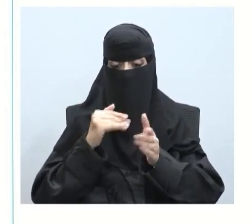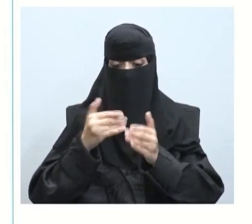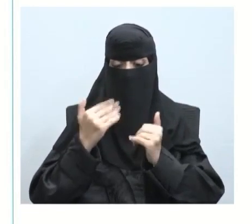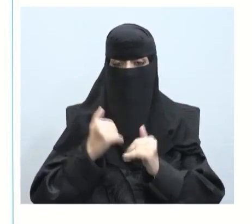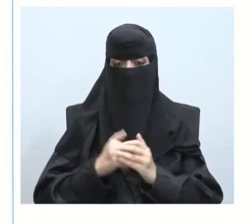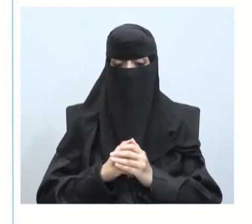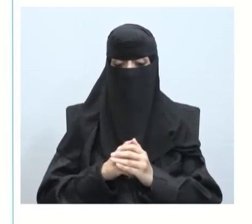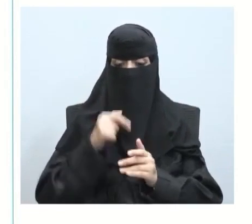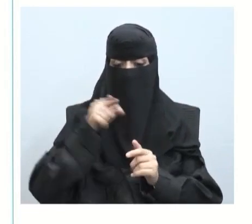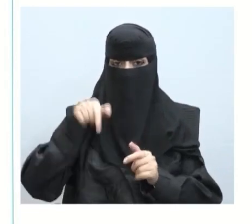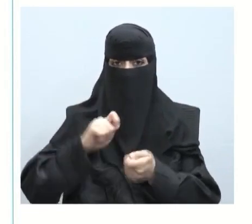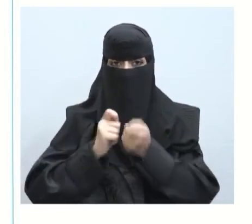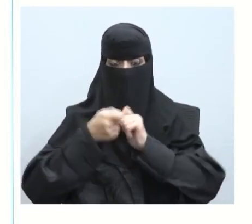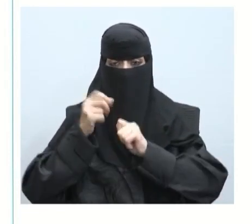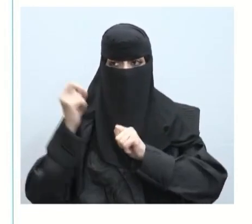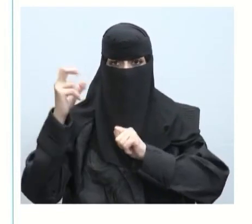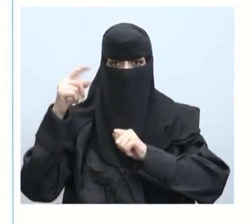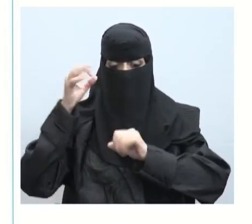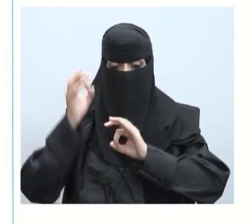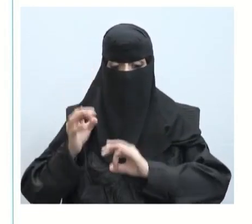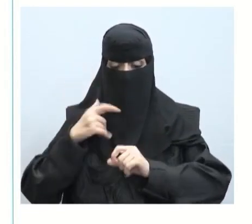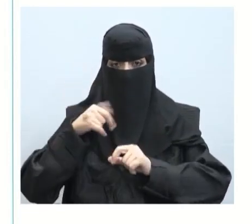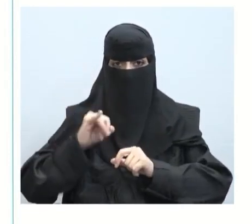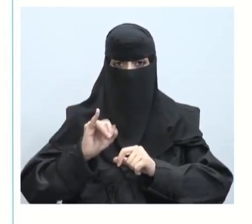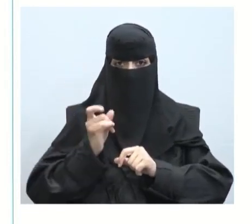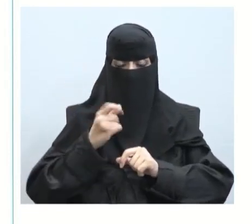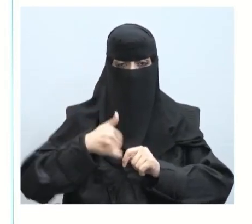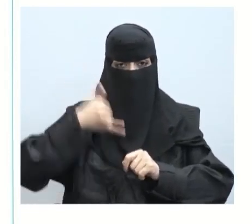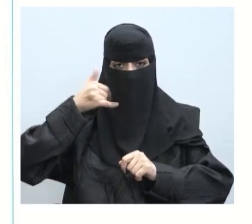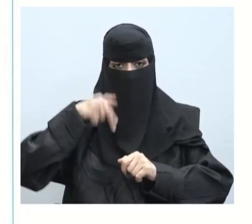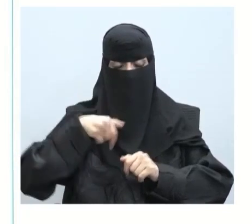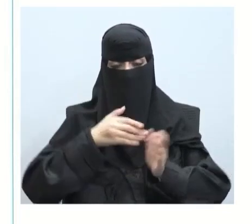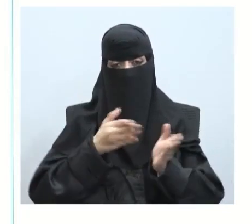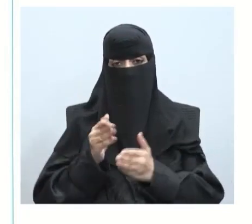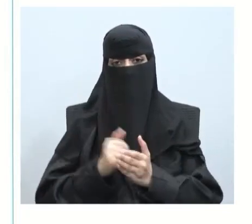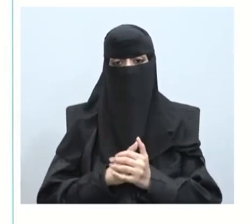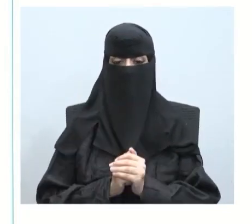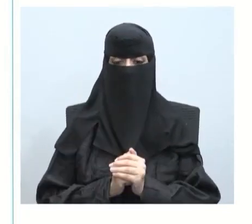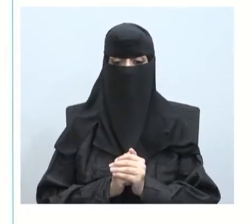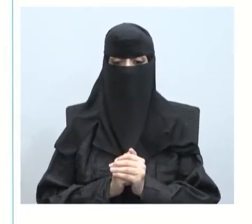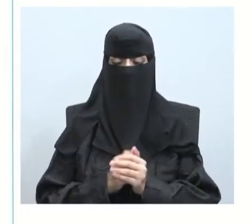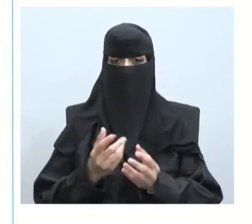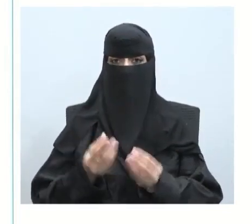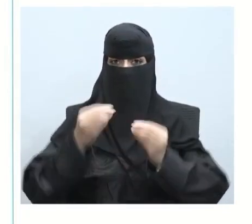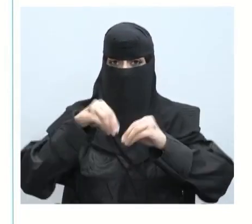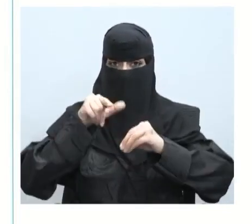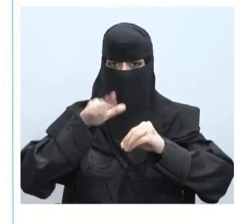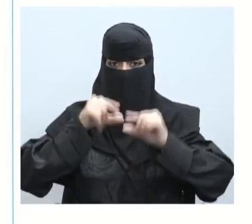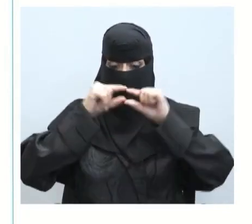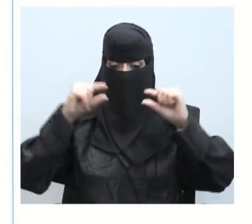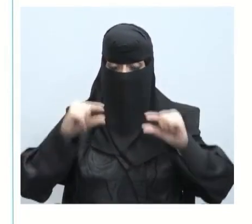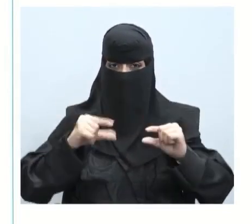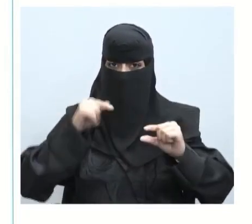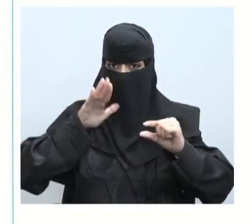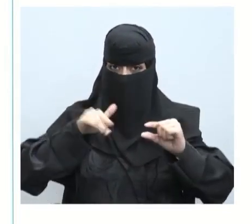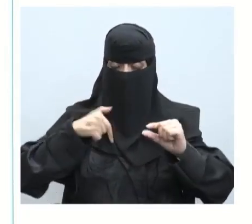فلاج كونكتد وهو متغير اشاره للتحقق من اتصال الخادم. ايضا سنضيف الاسطر التاليه